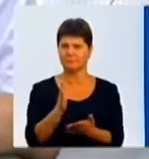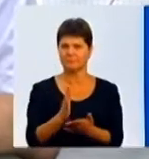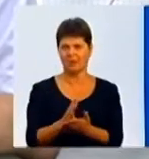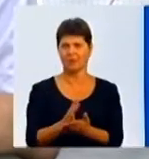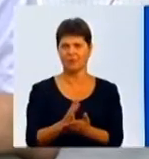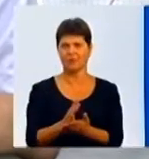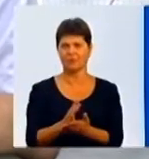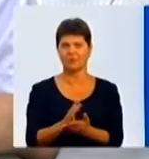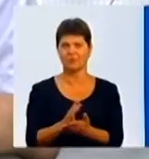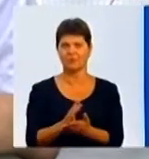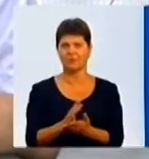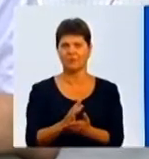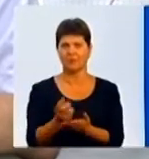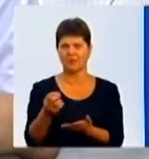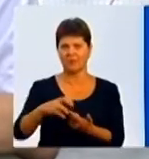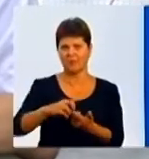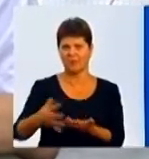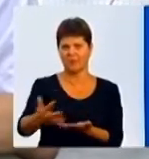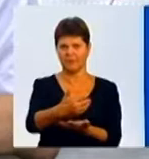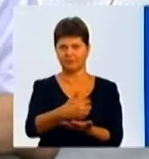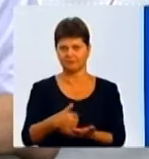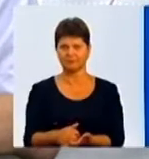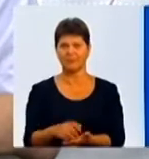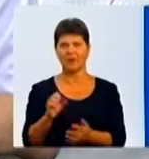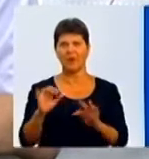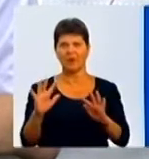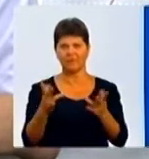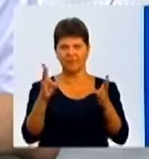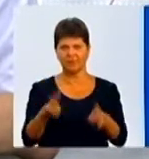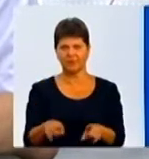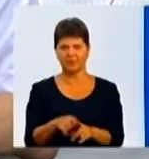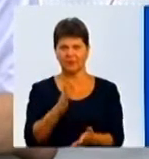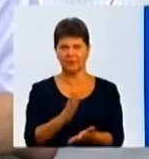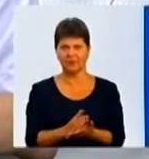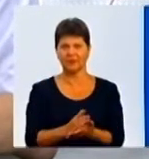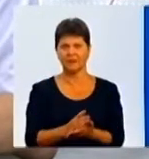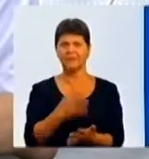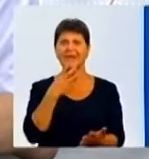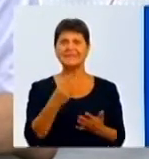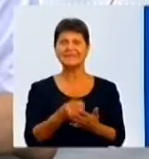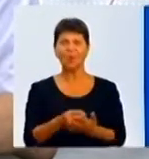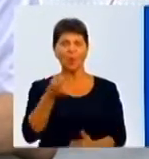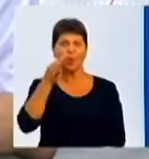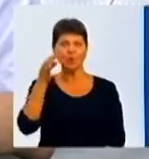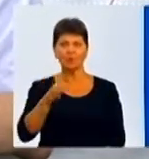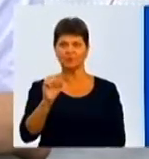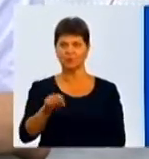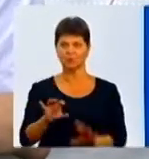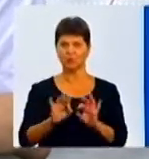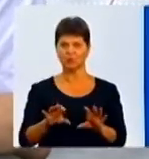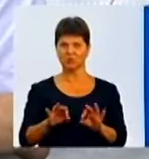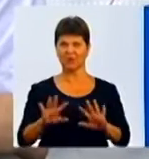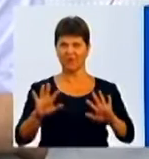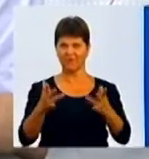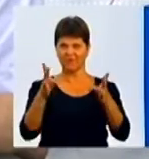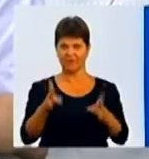чи досвід збирання грибів. От. А випадки є такі, що з свого досвіду можу розказати, що був такий випадок, коли були